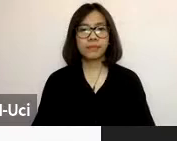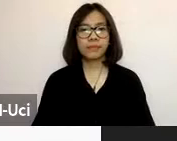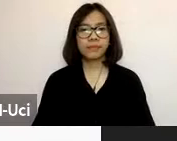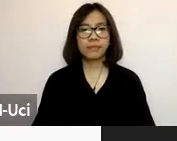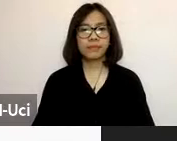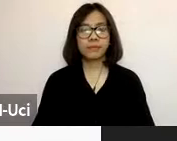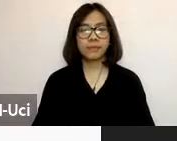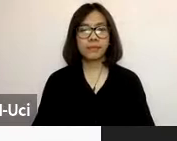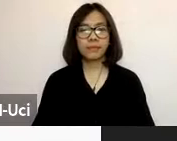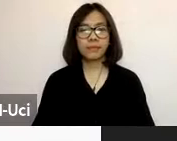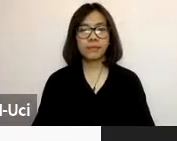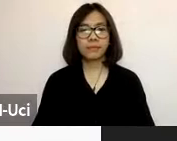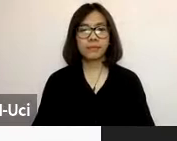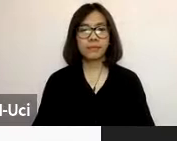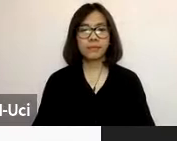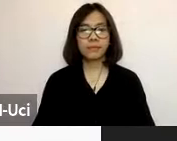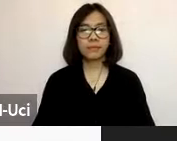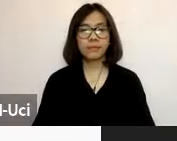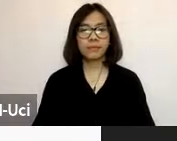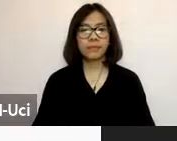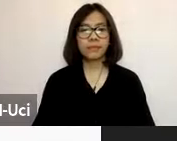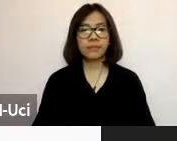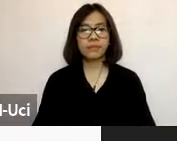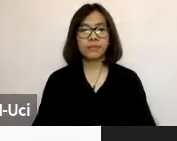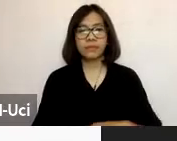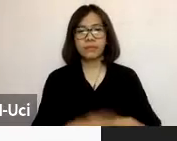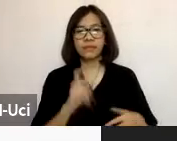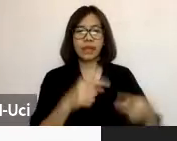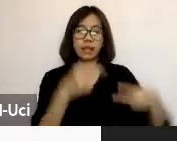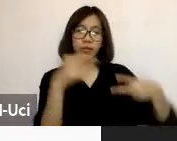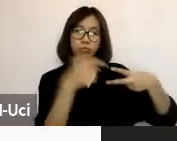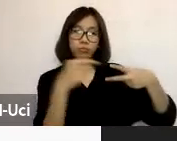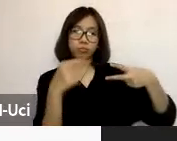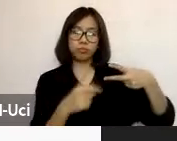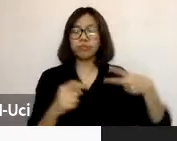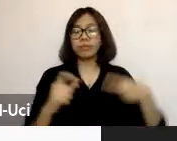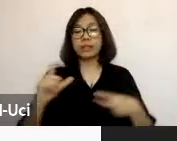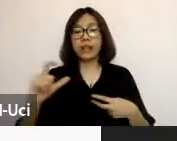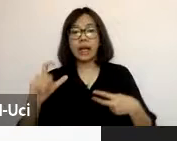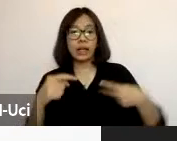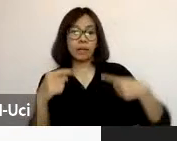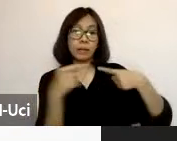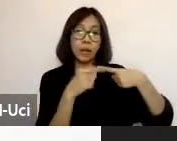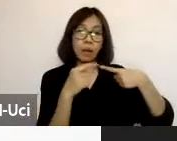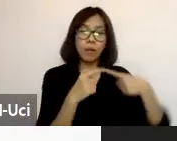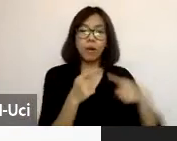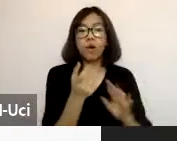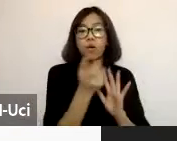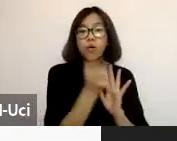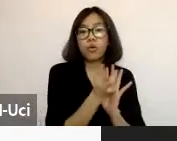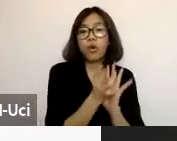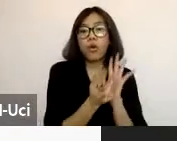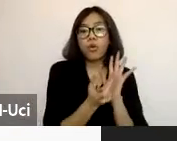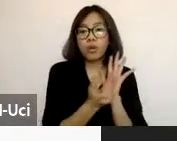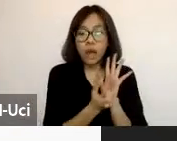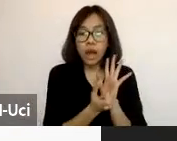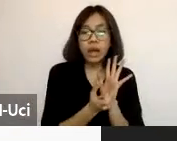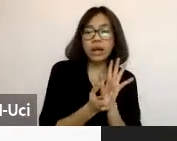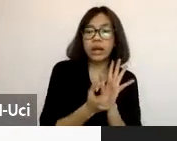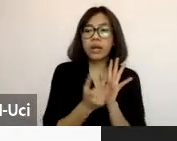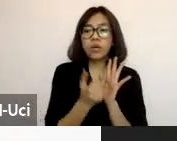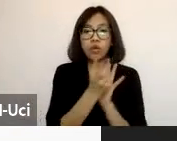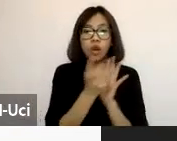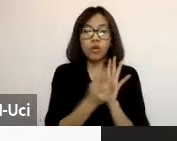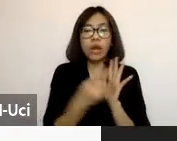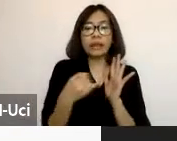bagaimana eh perilaku pelaku usaha supaya produk yang dihasilkan